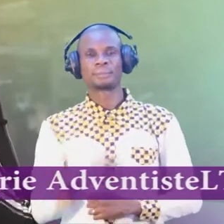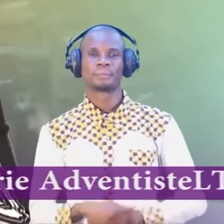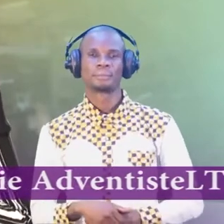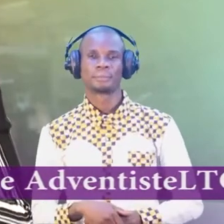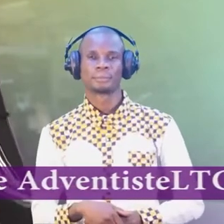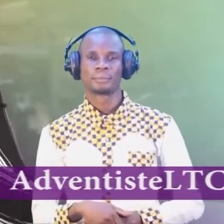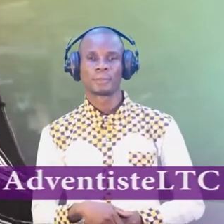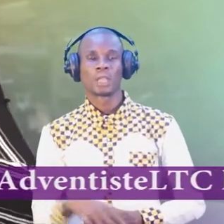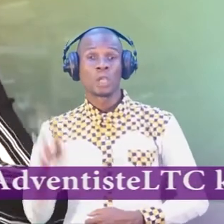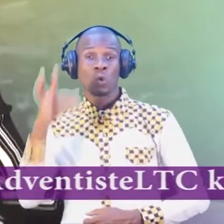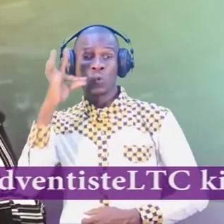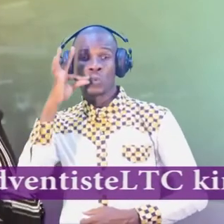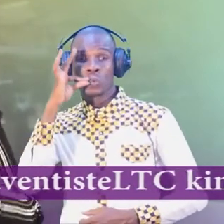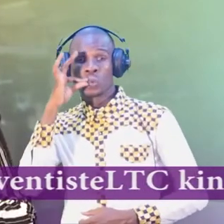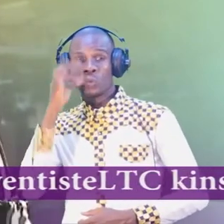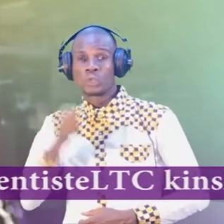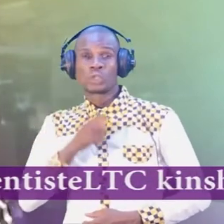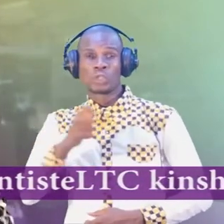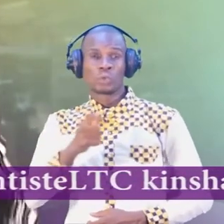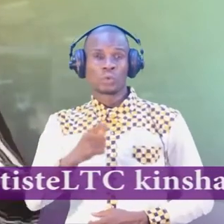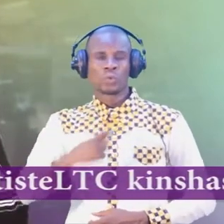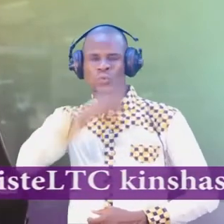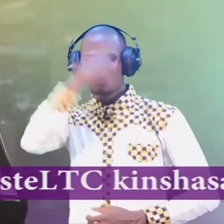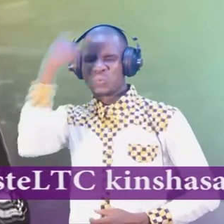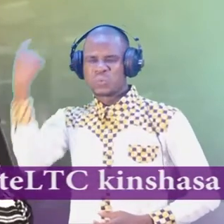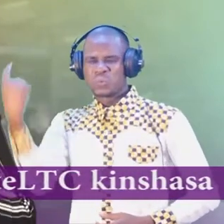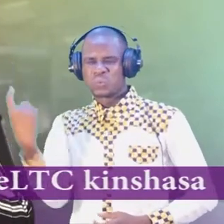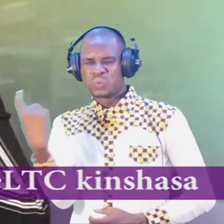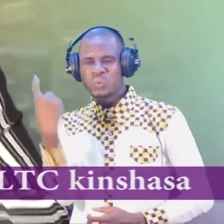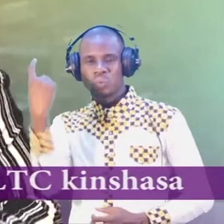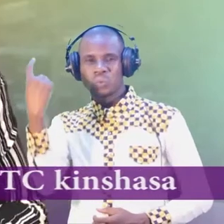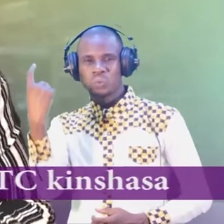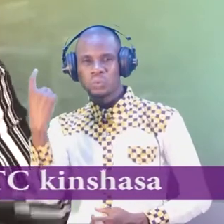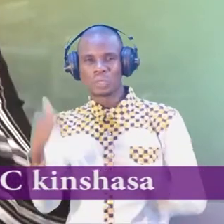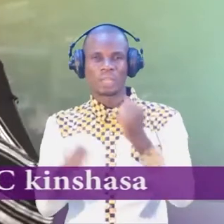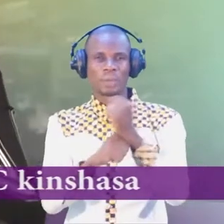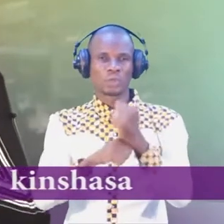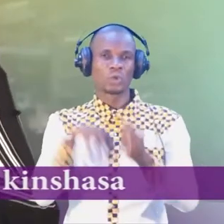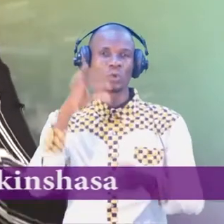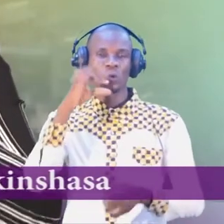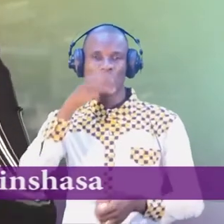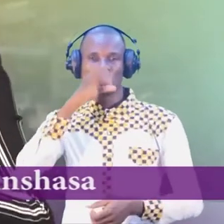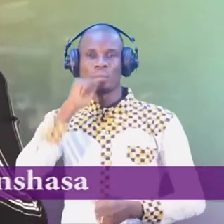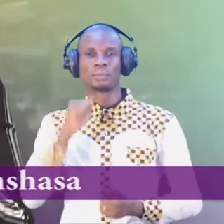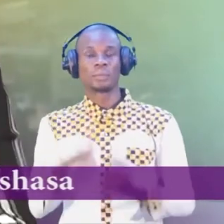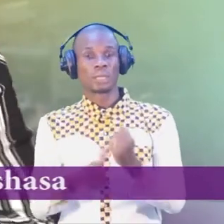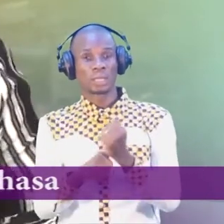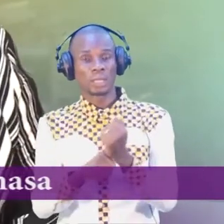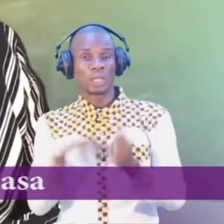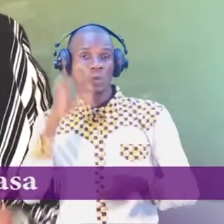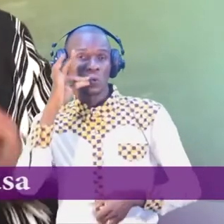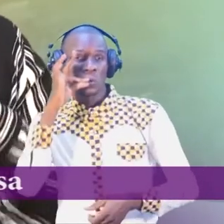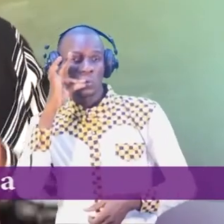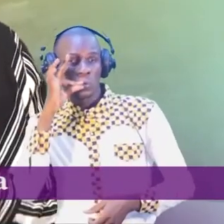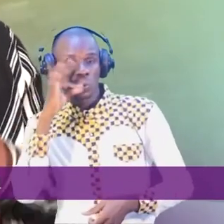Magonjwa mengi ya moyo ambayo inasababisha kifo ya haraka sana inasababishwa na